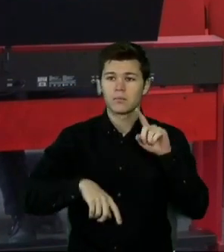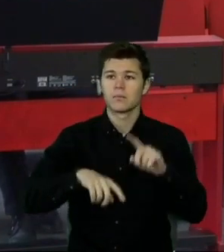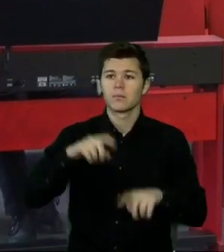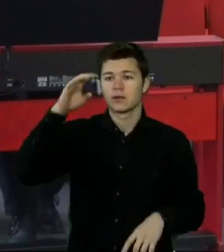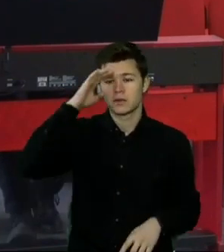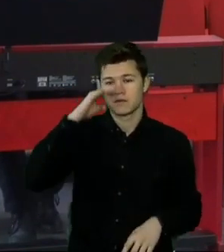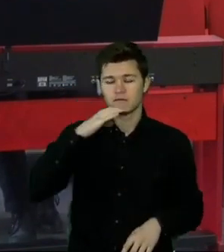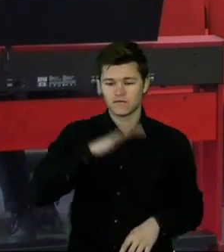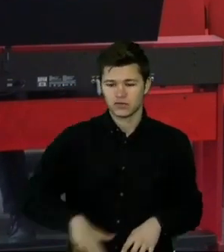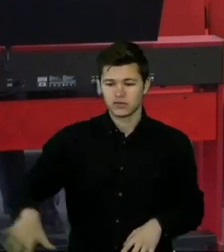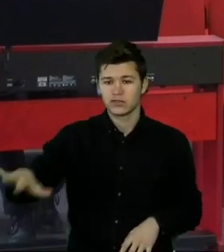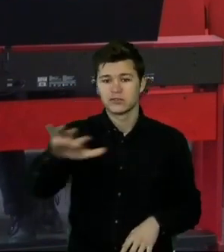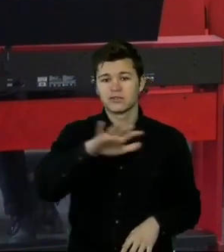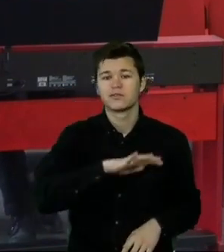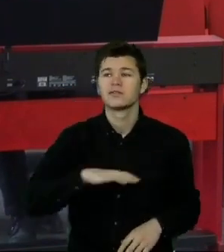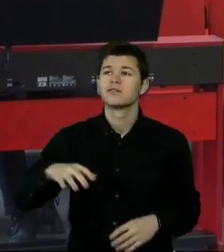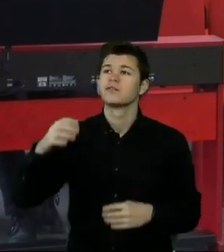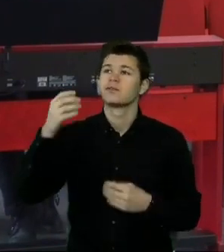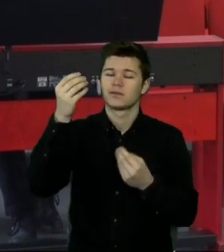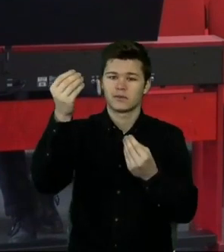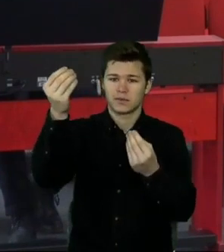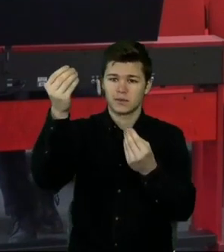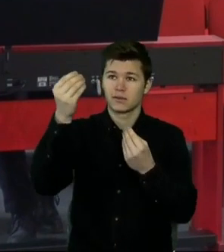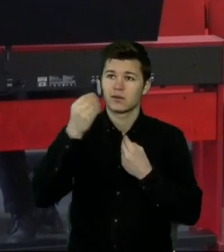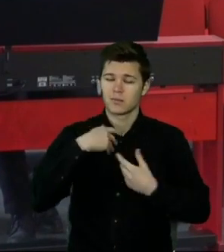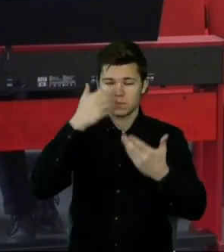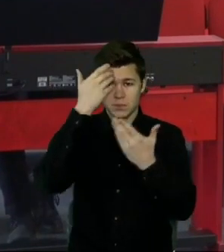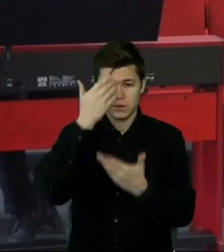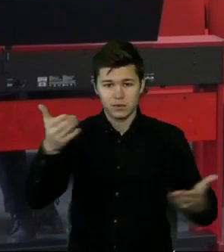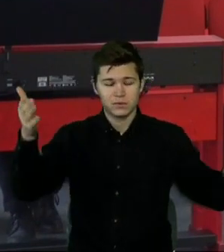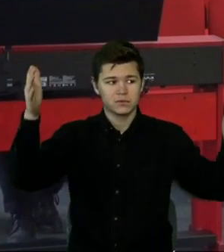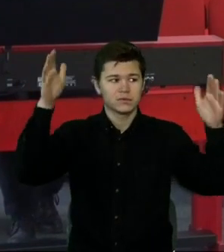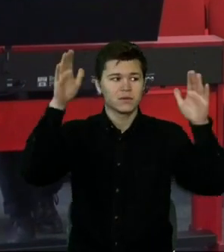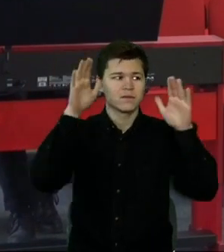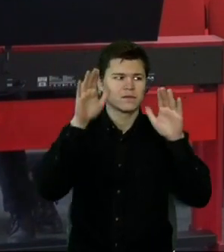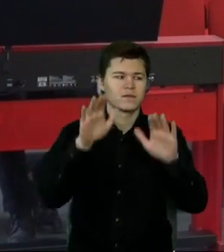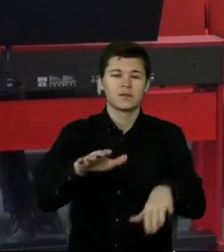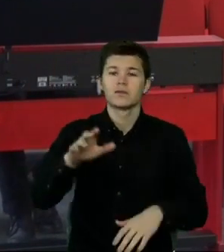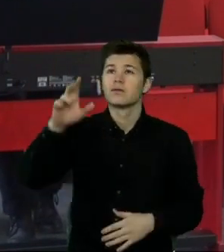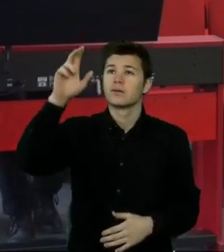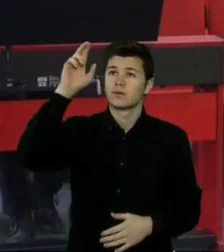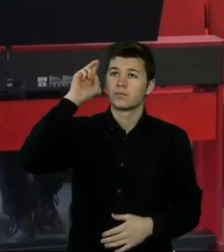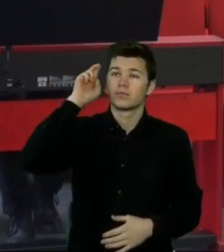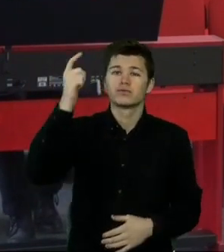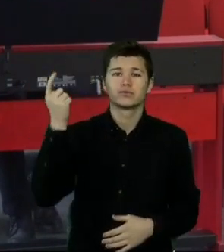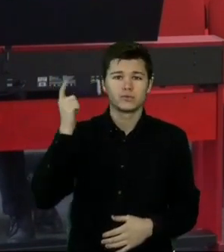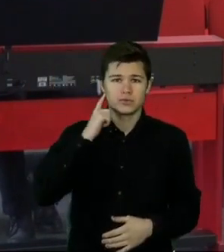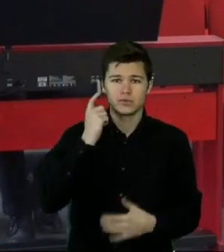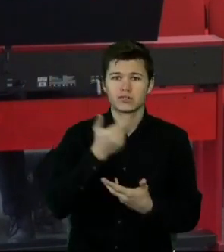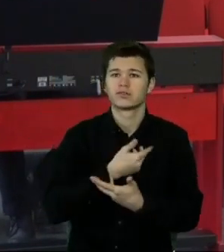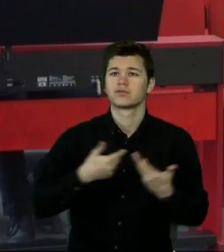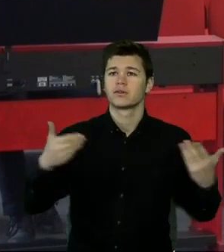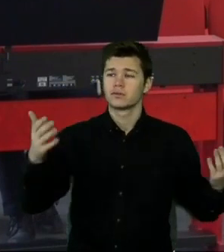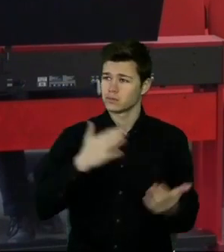батьківщину, благословення ти з неба зійшли. Боже, почуй нас,